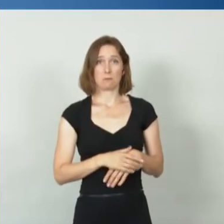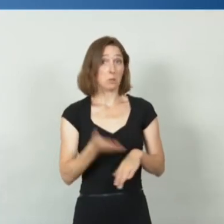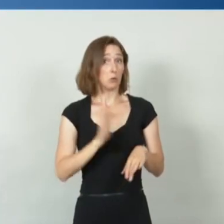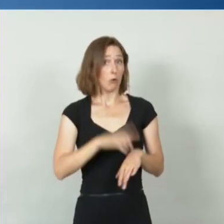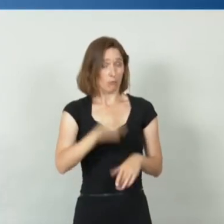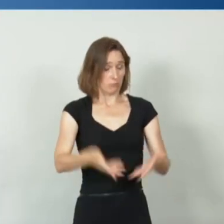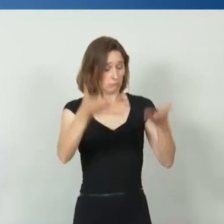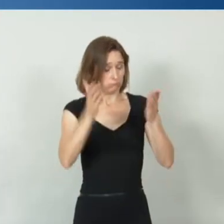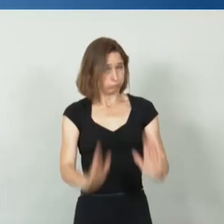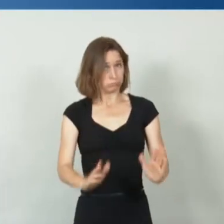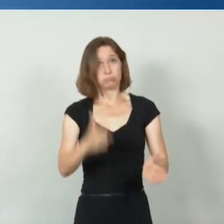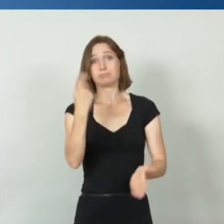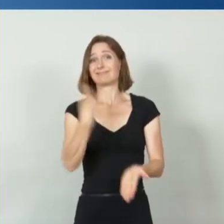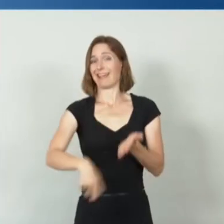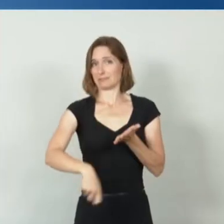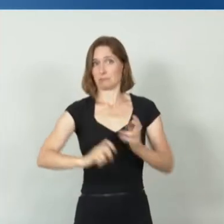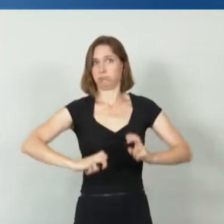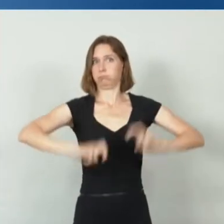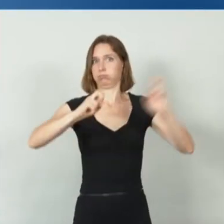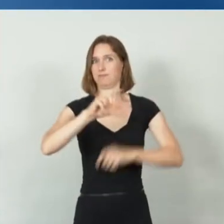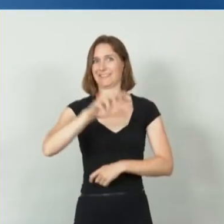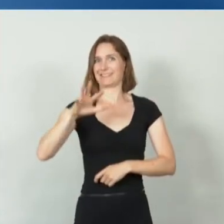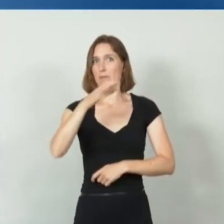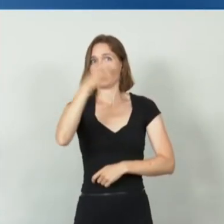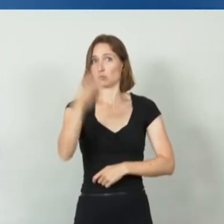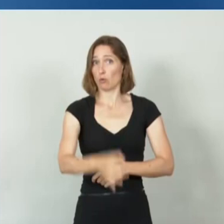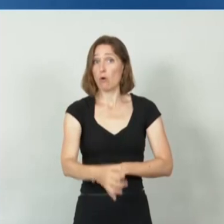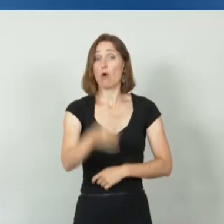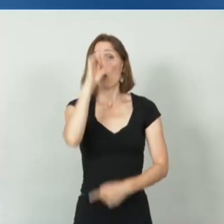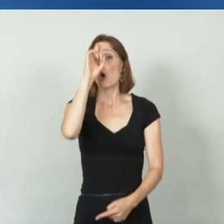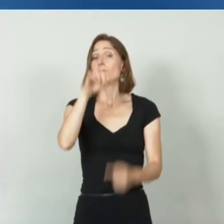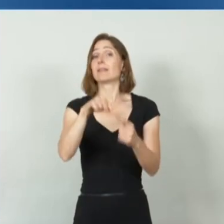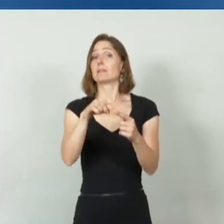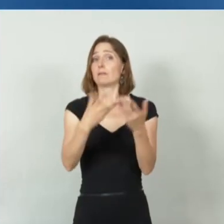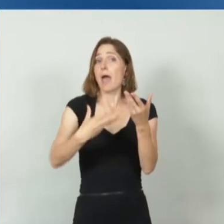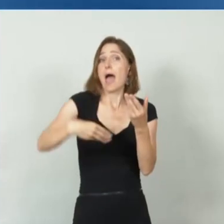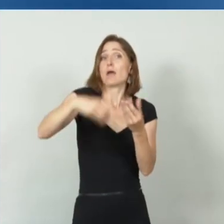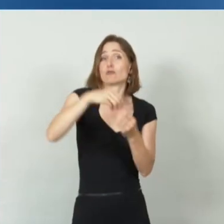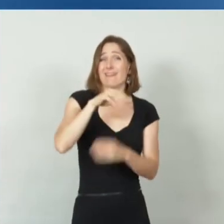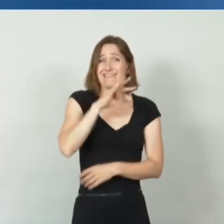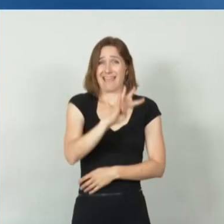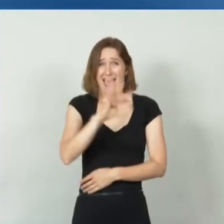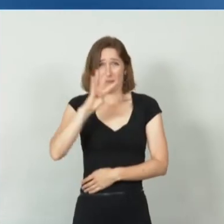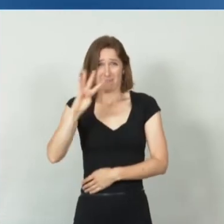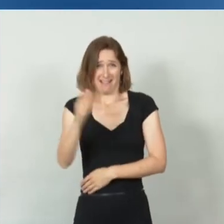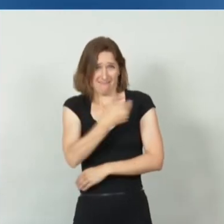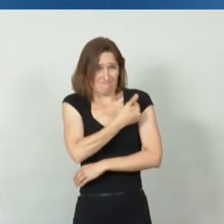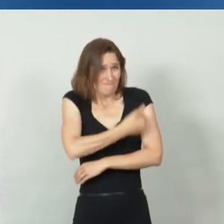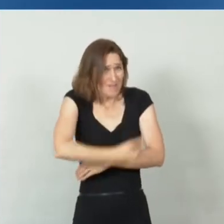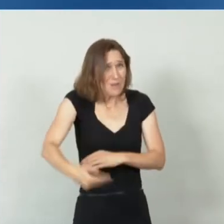foncière d'augmenter les impôts de 25% pour recapitaliser ajouter 44 millions